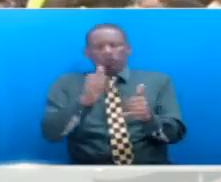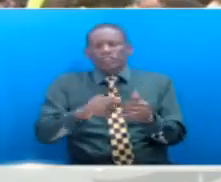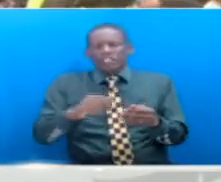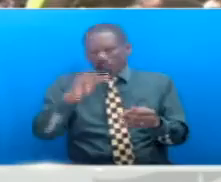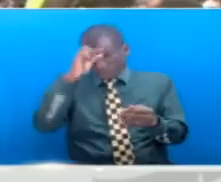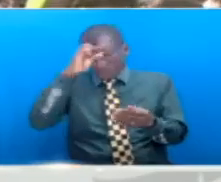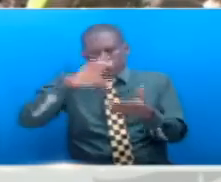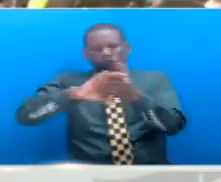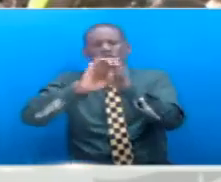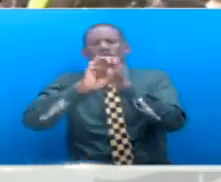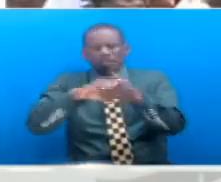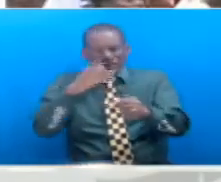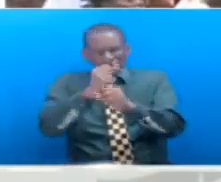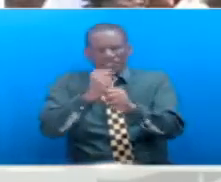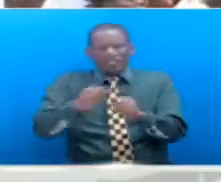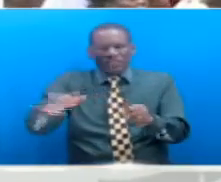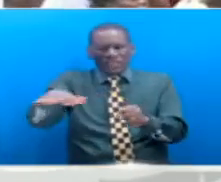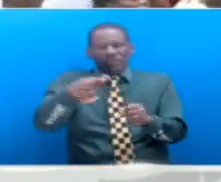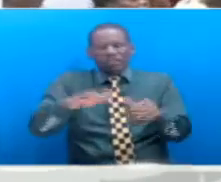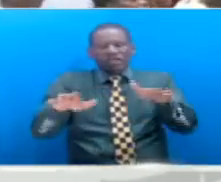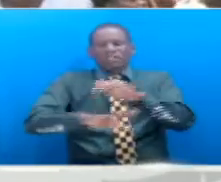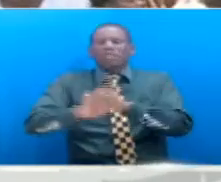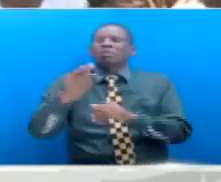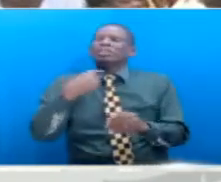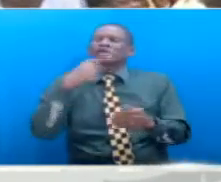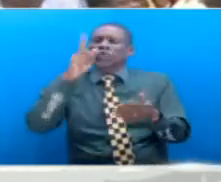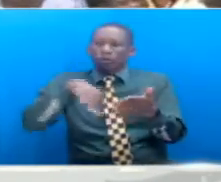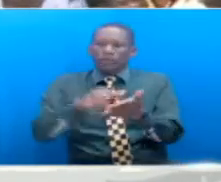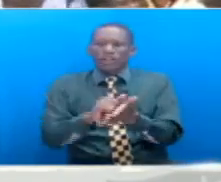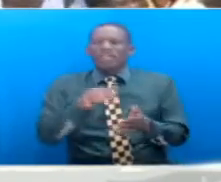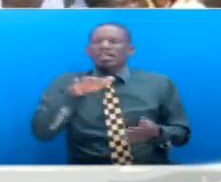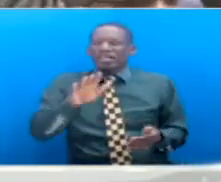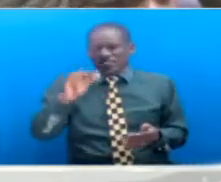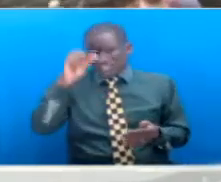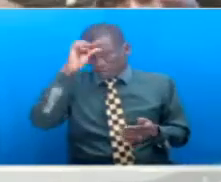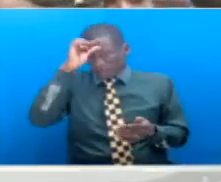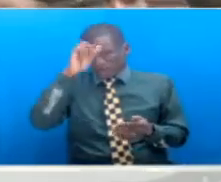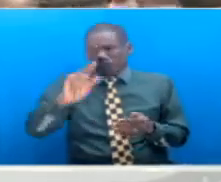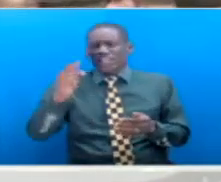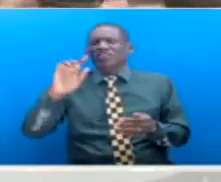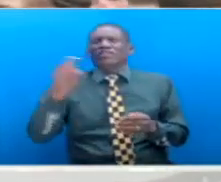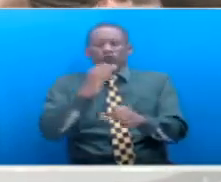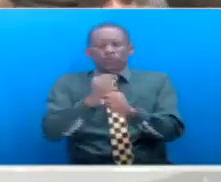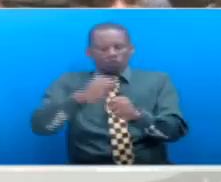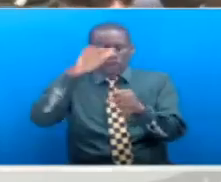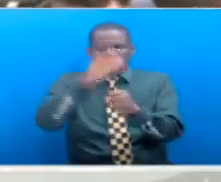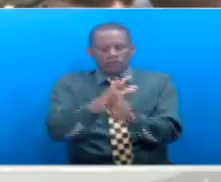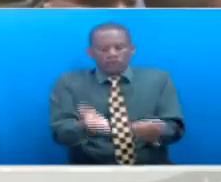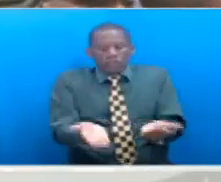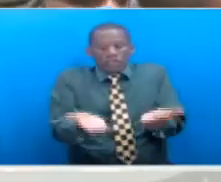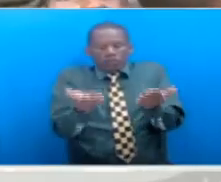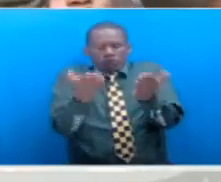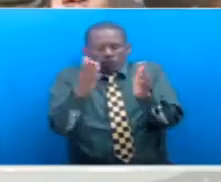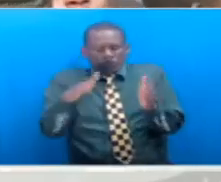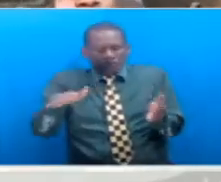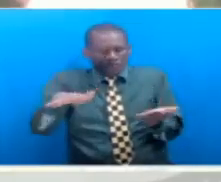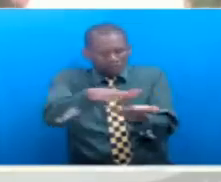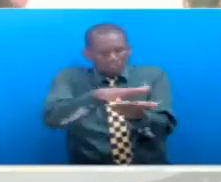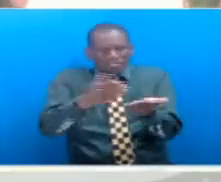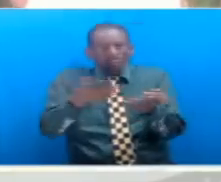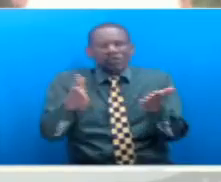Jubilee imeweza kufanikisha huko, naibu rais alisema serikali yake itafanya mengi zaidi kupanua miundo misingi eneo